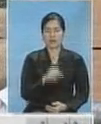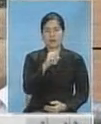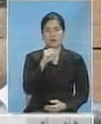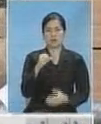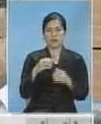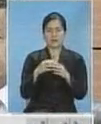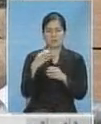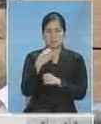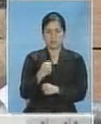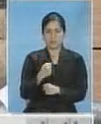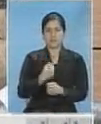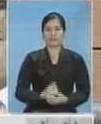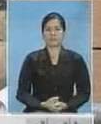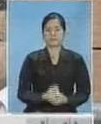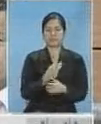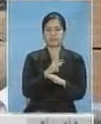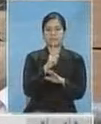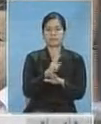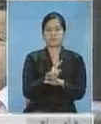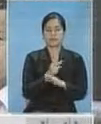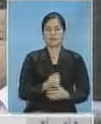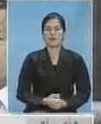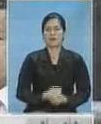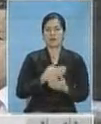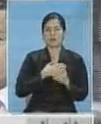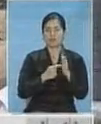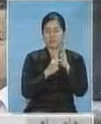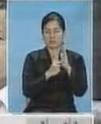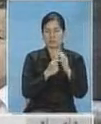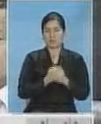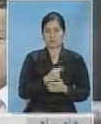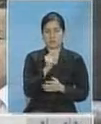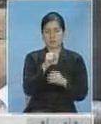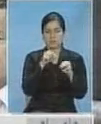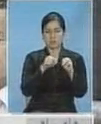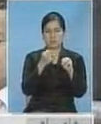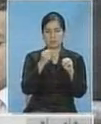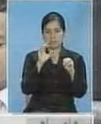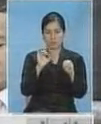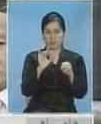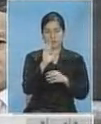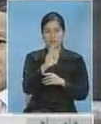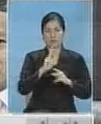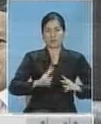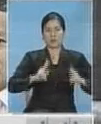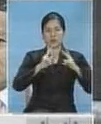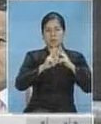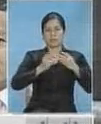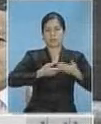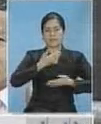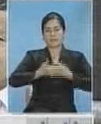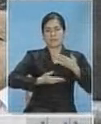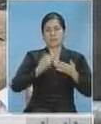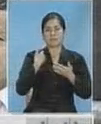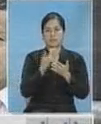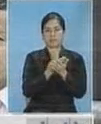ธิปัตย์ท่านประธานครับผมได้สงวนคำแปรยัตติในมาตราที่18กระทรวงพาณิชย์โดยตัดงบ